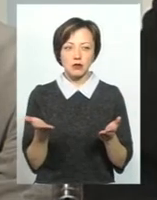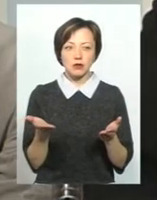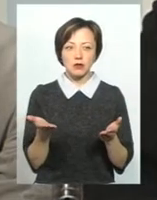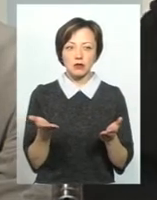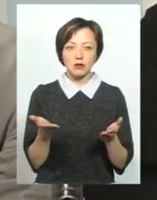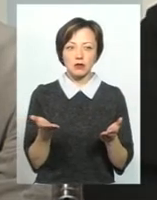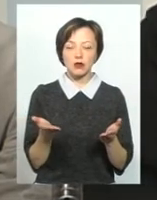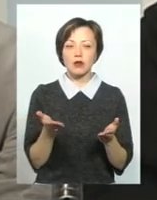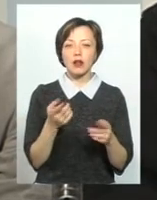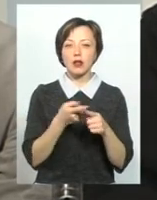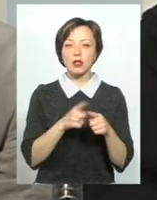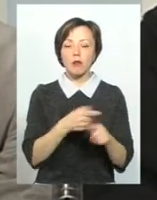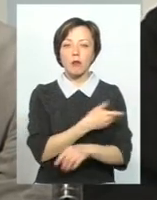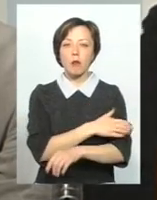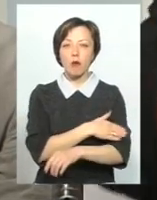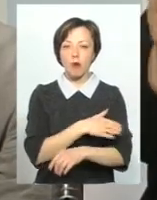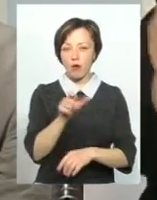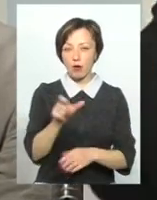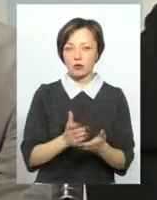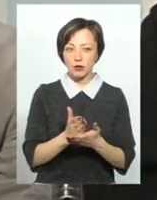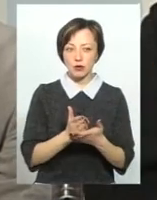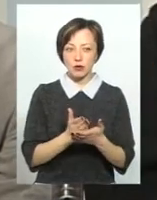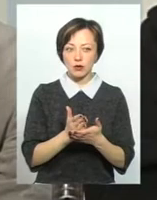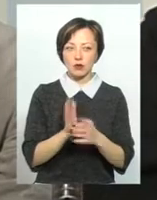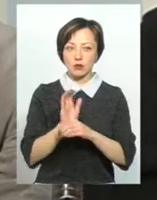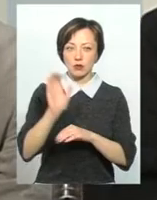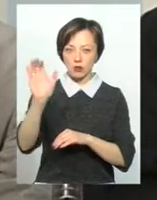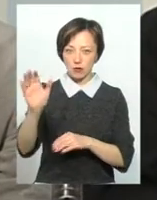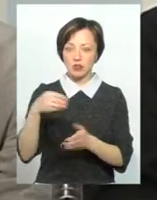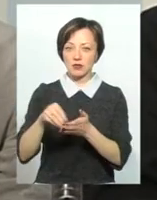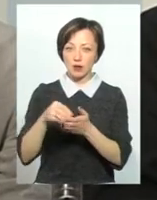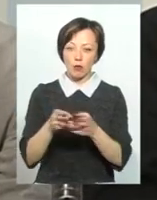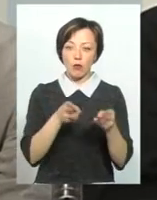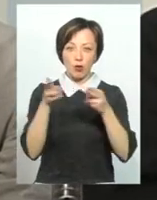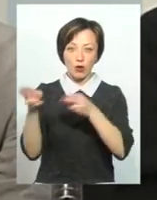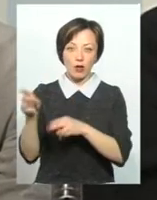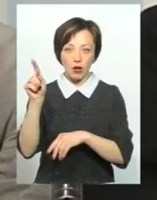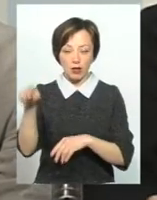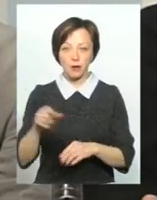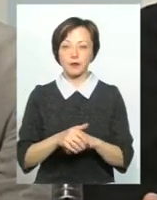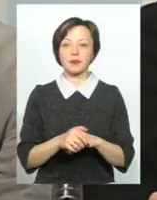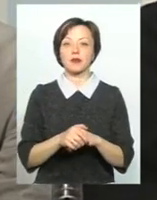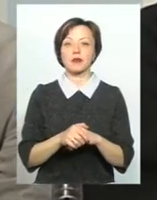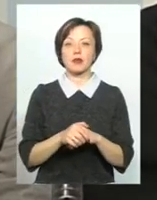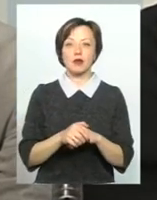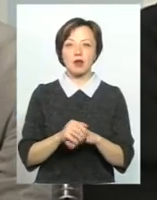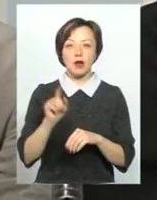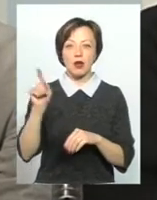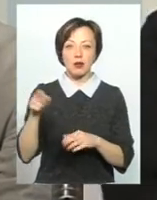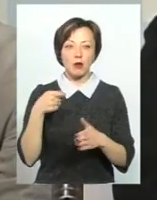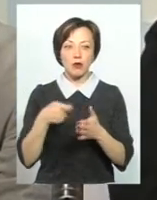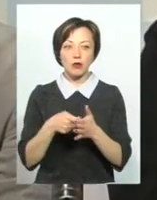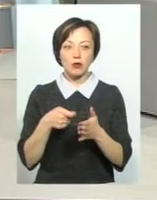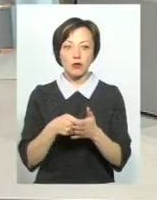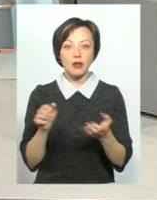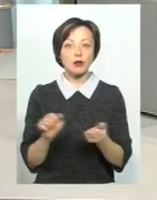звідси забираєте? Там поляк обслуговує. Звісно, йдуть в свинарник. Хорошо, поїхали в свинарник, пішли в свинарник, а там годування